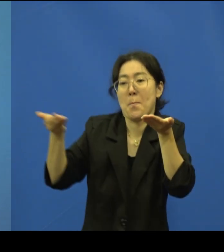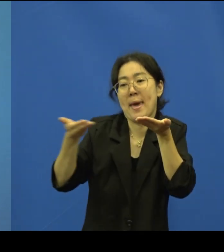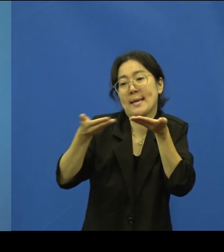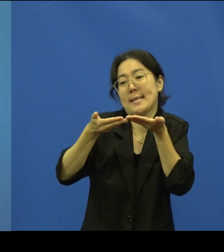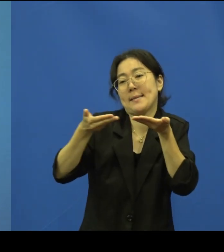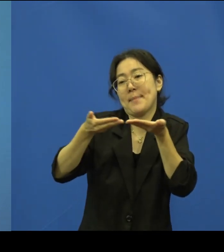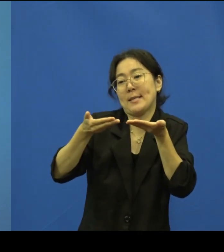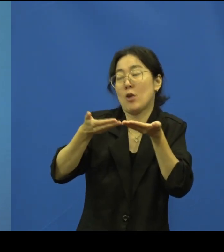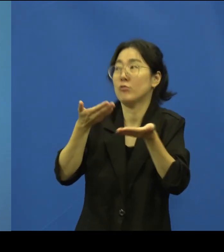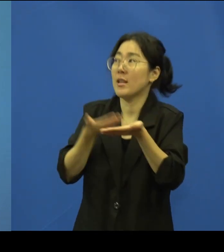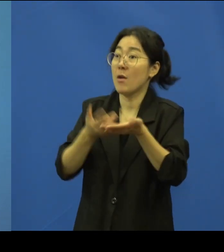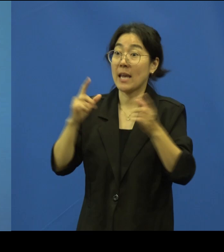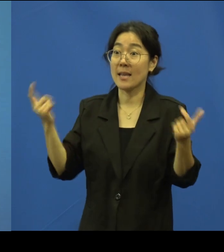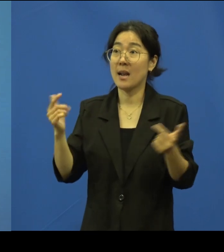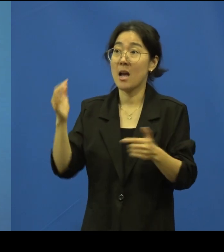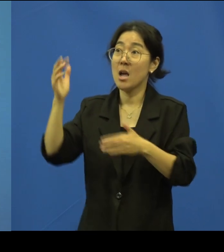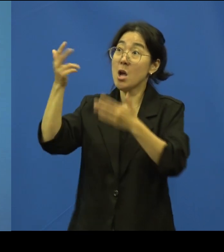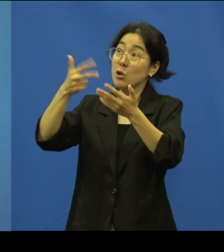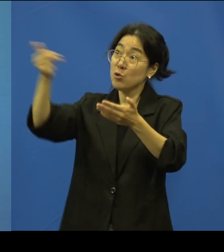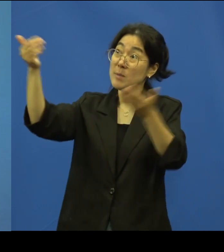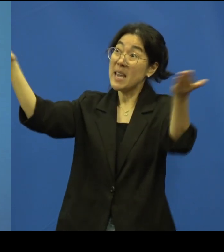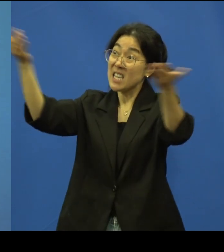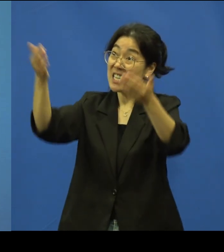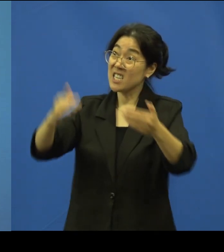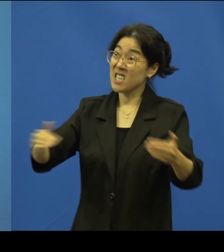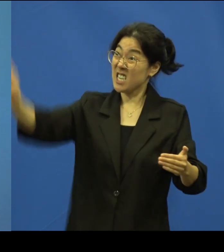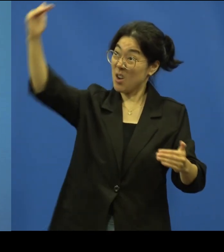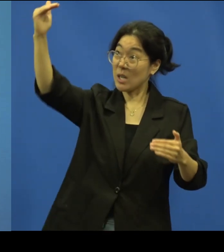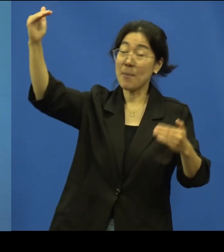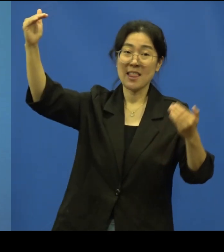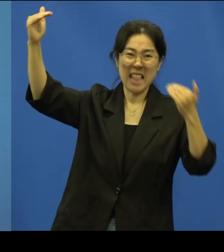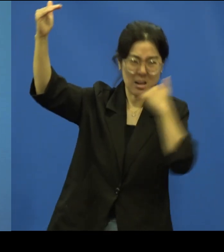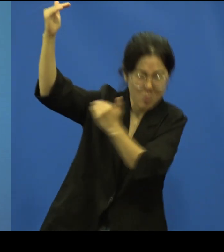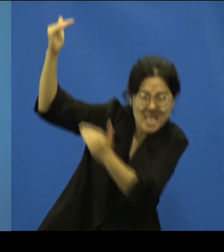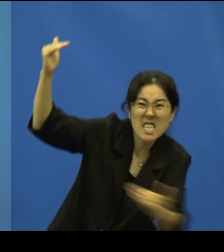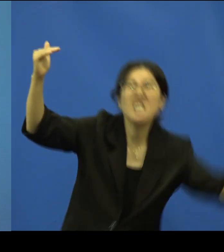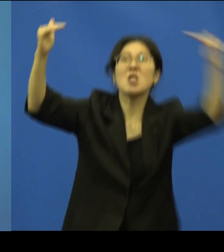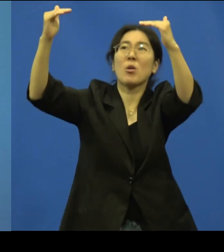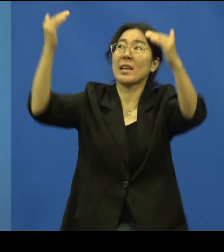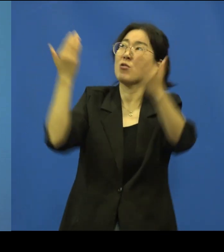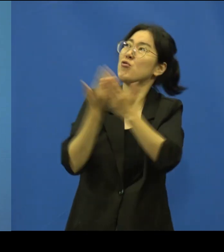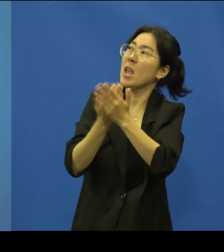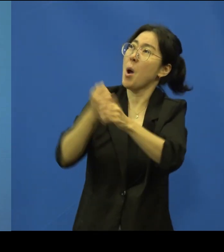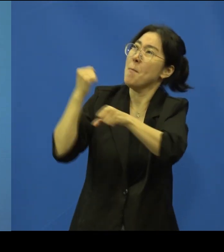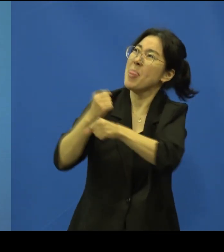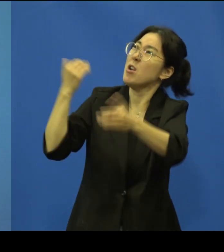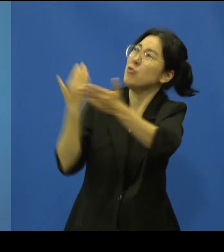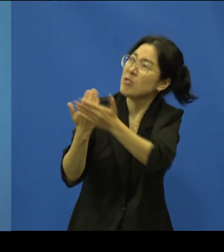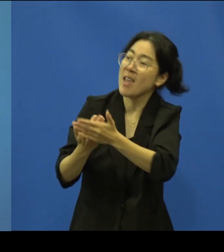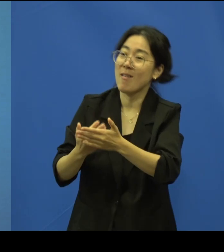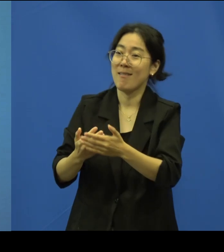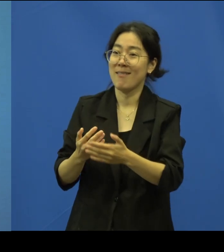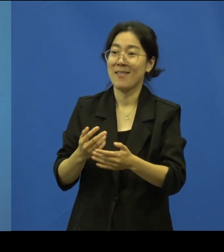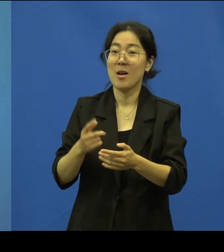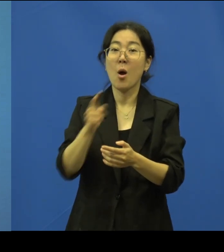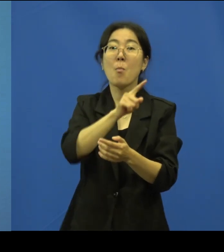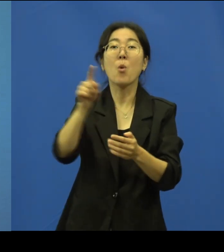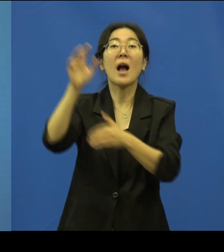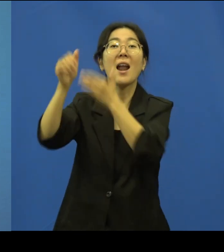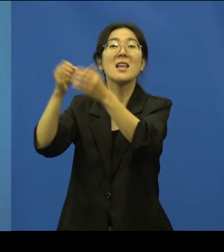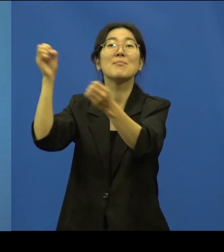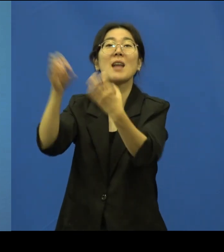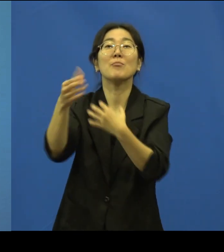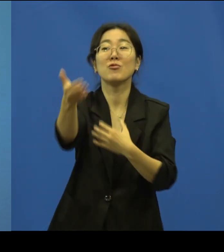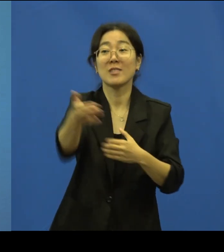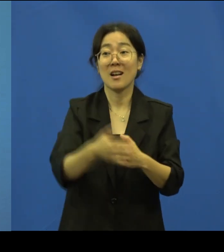높을까요? 주님, 이 문제를 돌파할 능력을 주십시오, 이것이 응답의 확률이 높을까요? 당연히